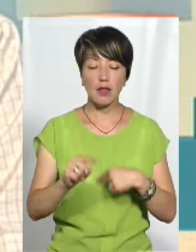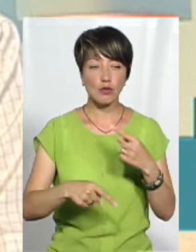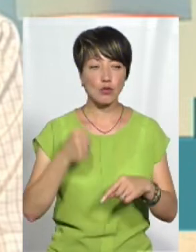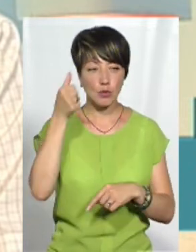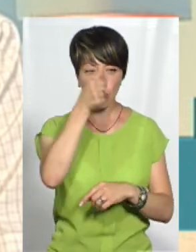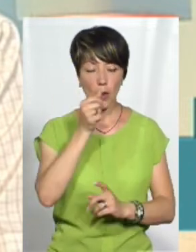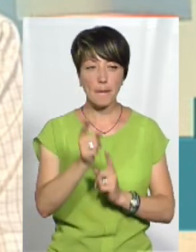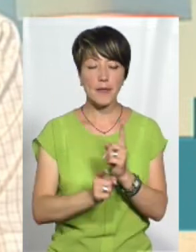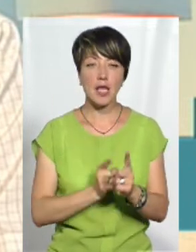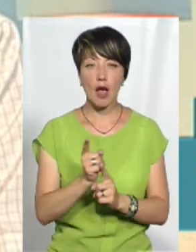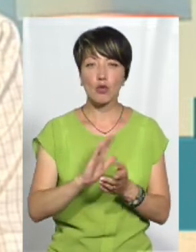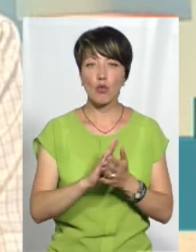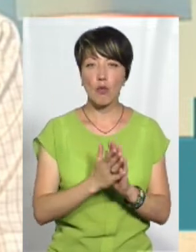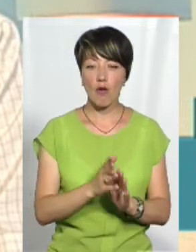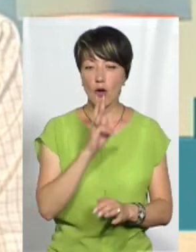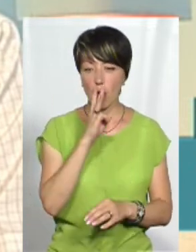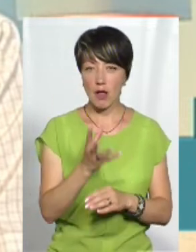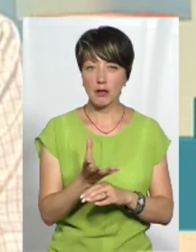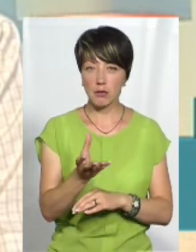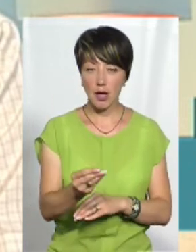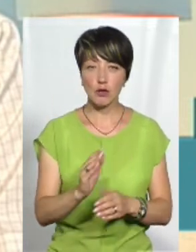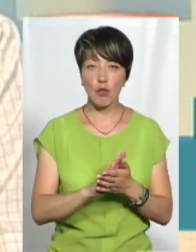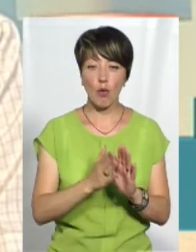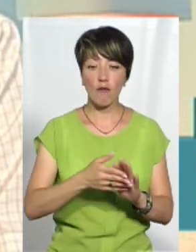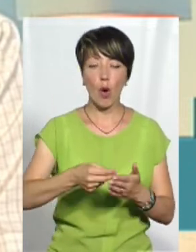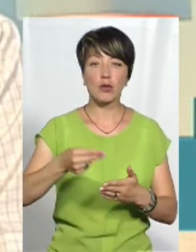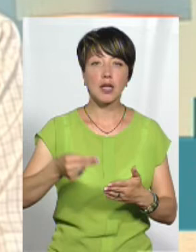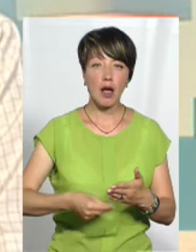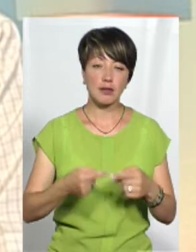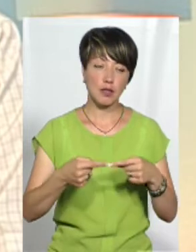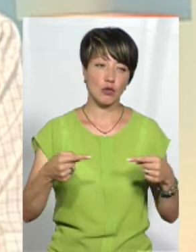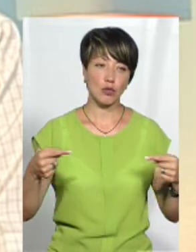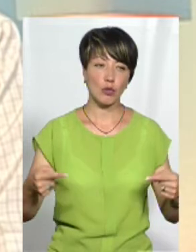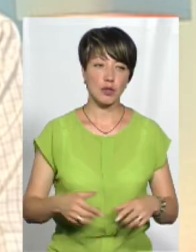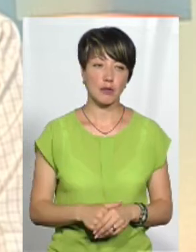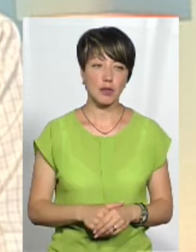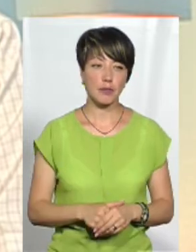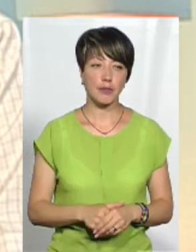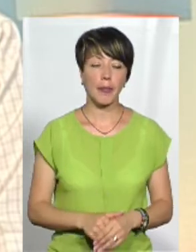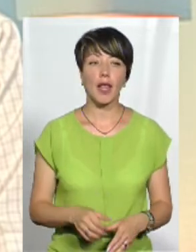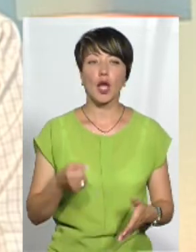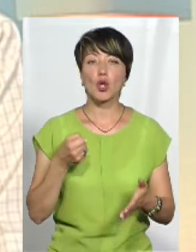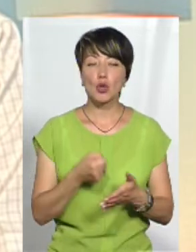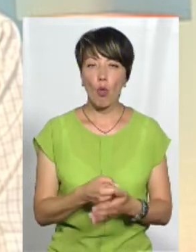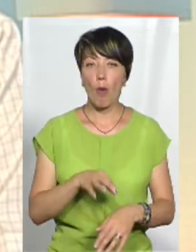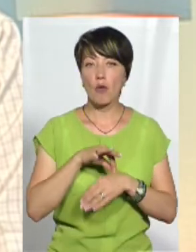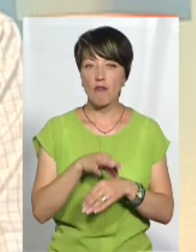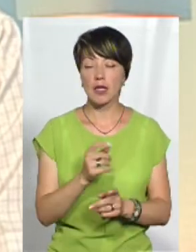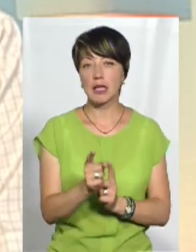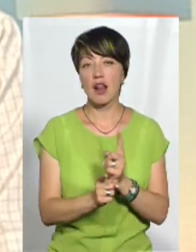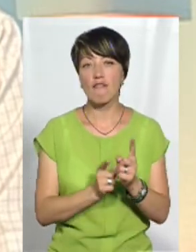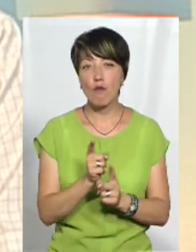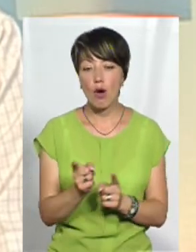року міняються умови оплати праці, умови контрактування і тому подібне. До проведення